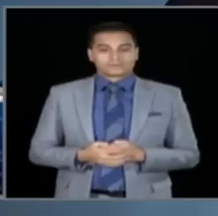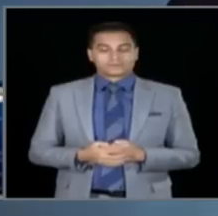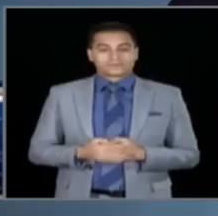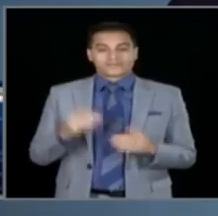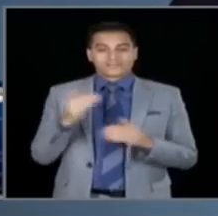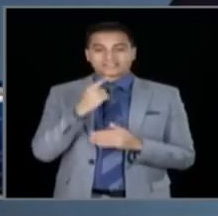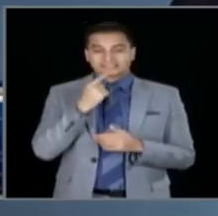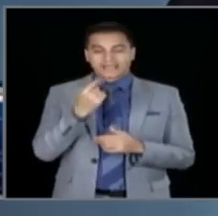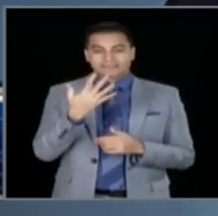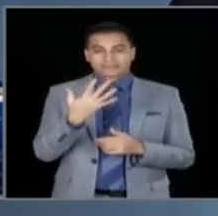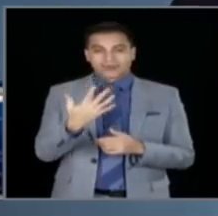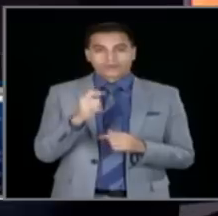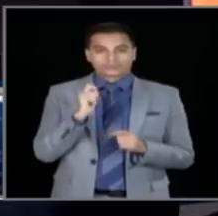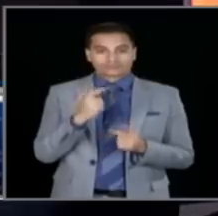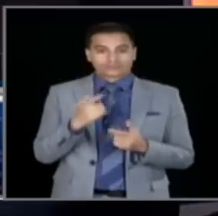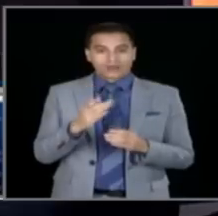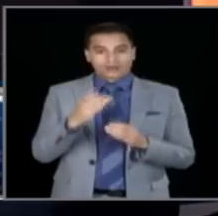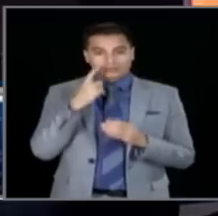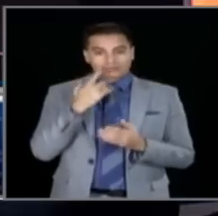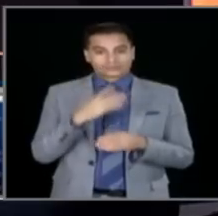فات 5 ثواني